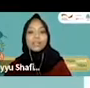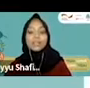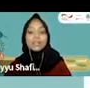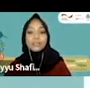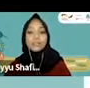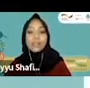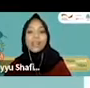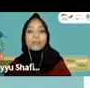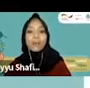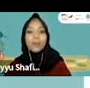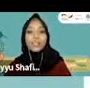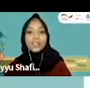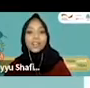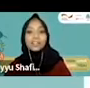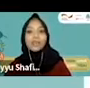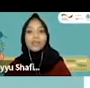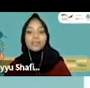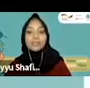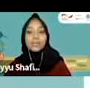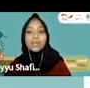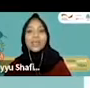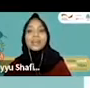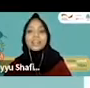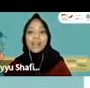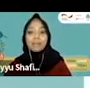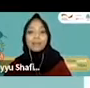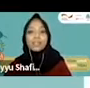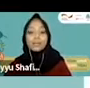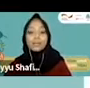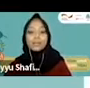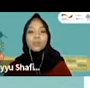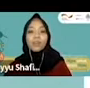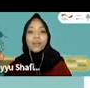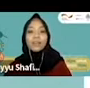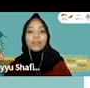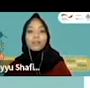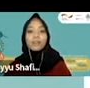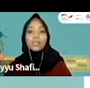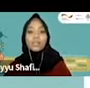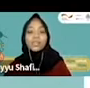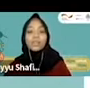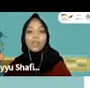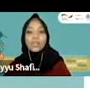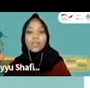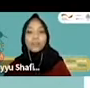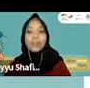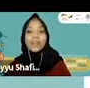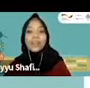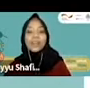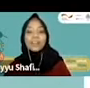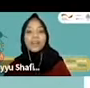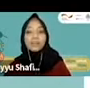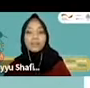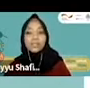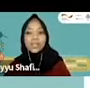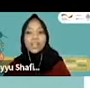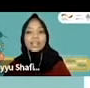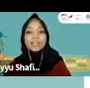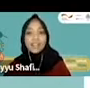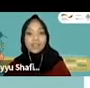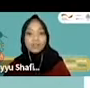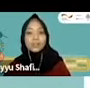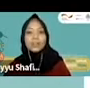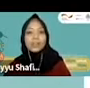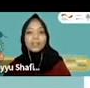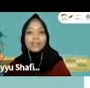sustainable consumption and production atau SPP dalam merespon fenomena greenwashing di Indonesia pada era ecommerce